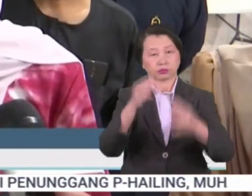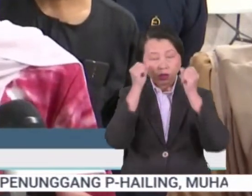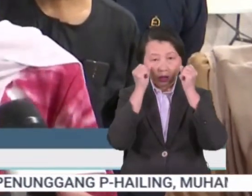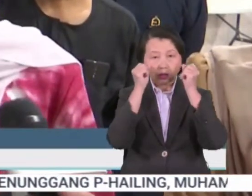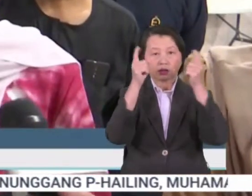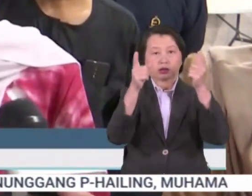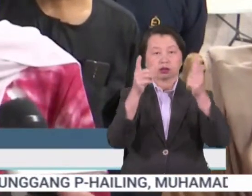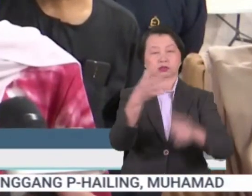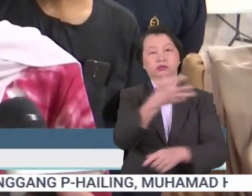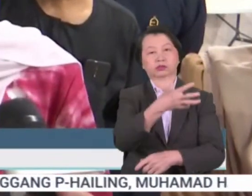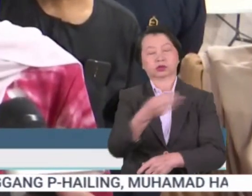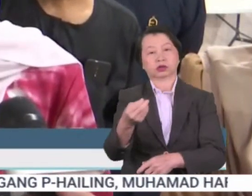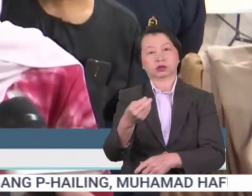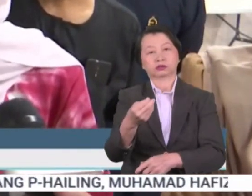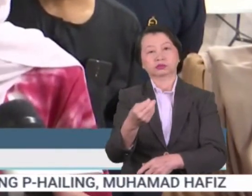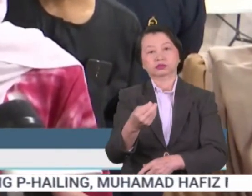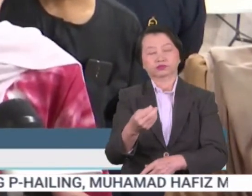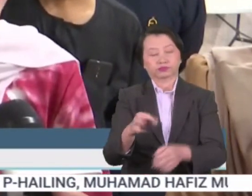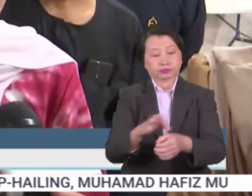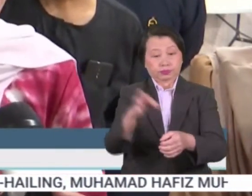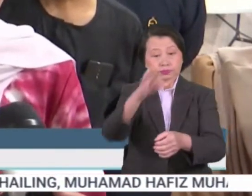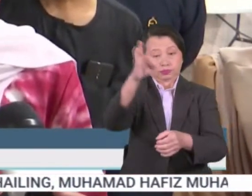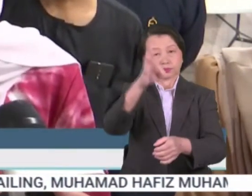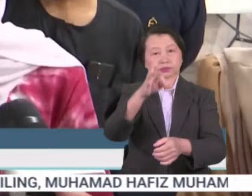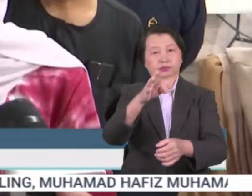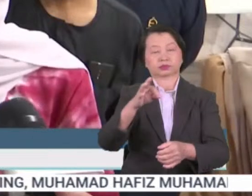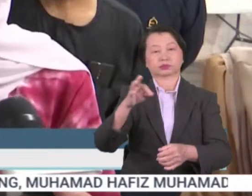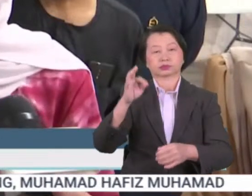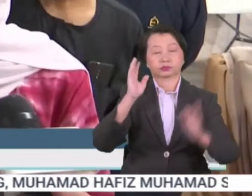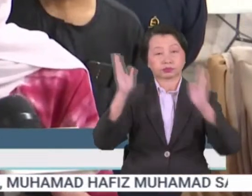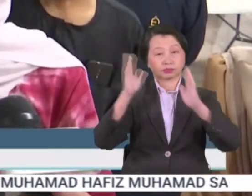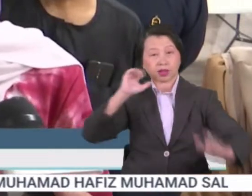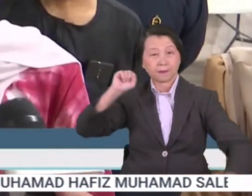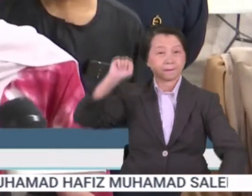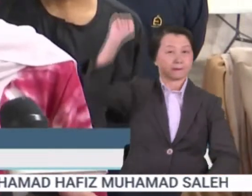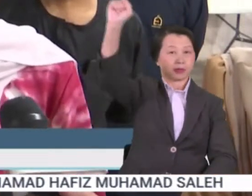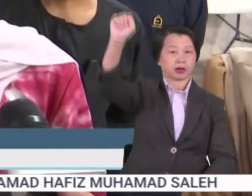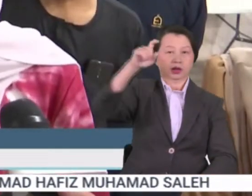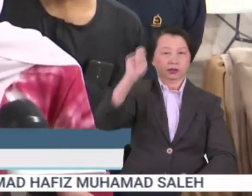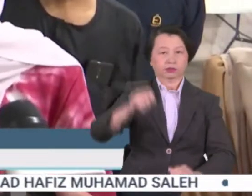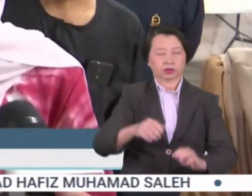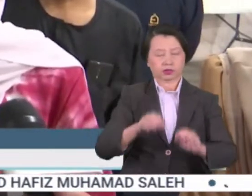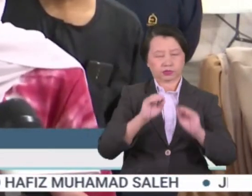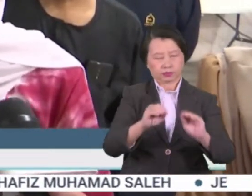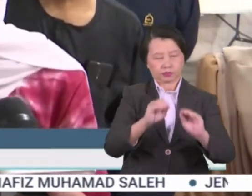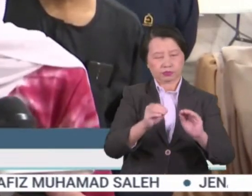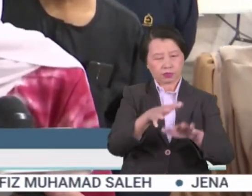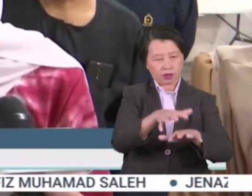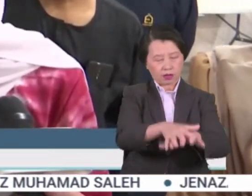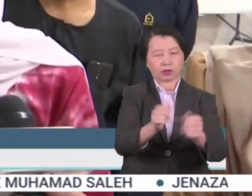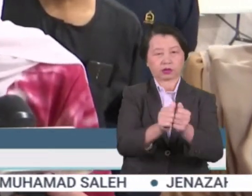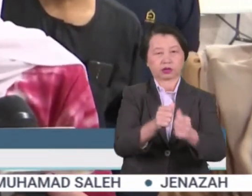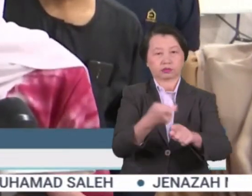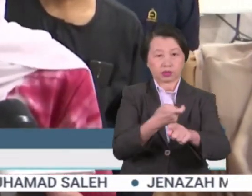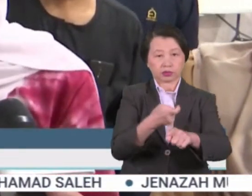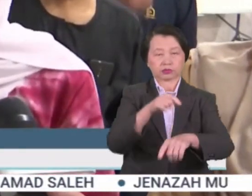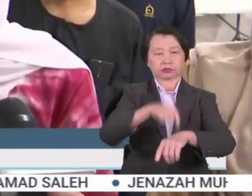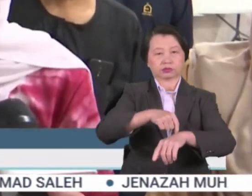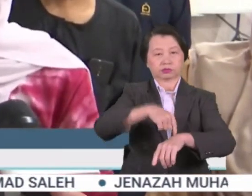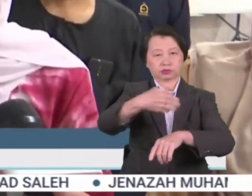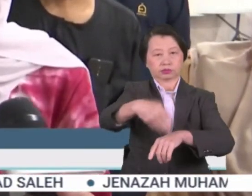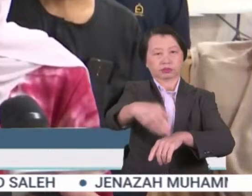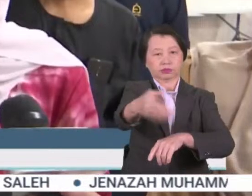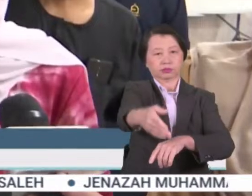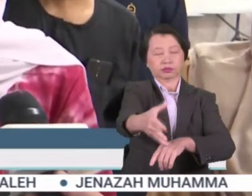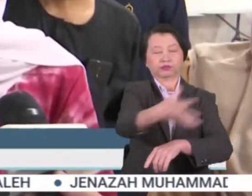kesedaran dan semangat kebangsaan itu yang sentiasa kita harus pupuk dari semasa ke semasa dan